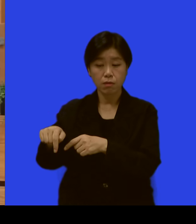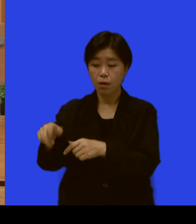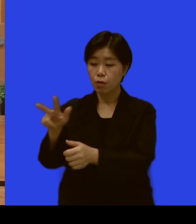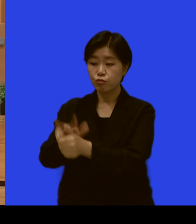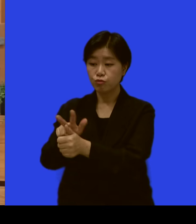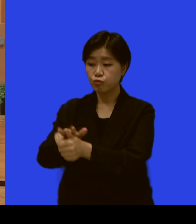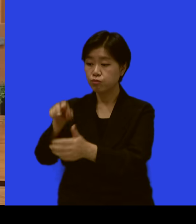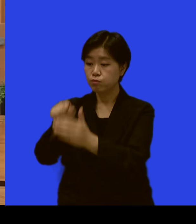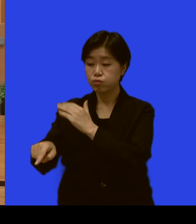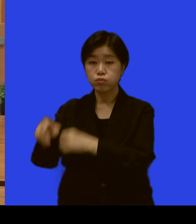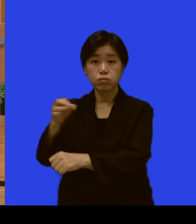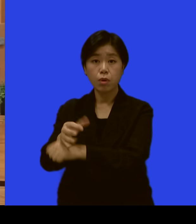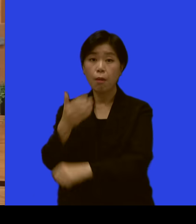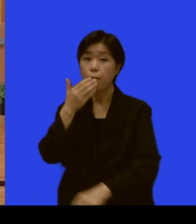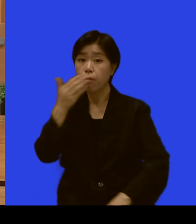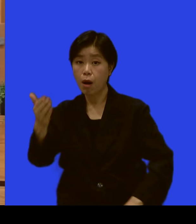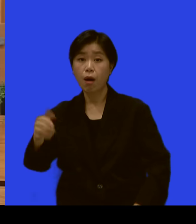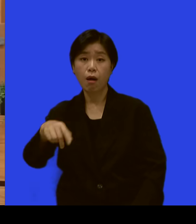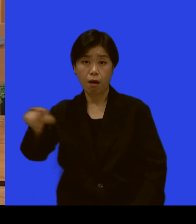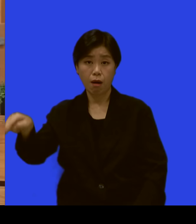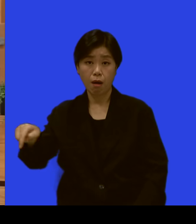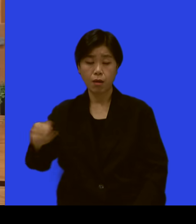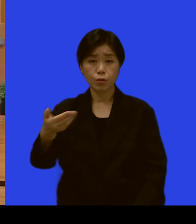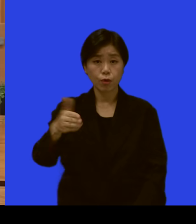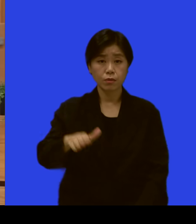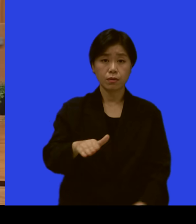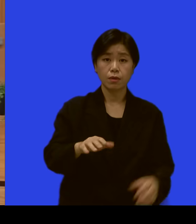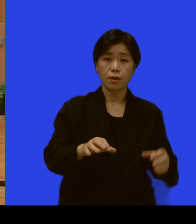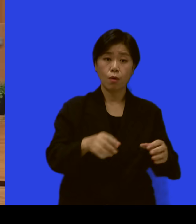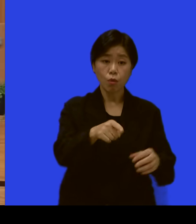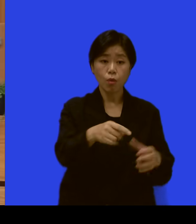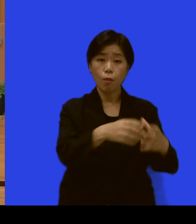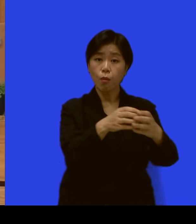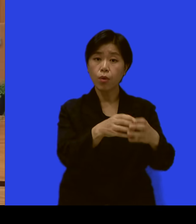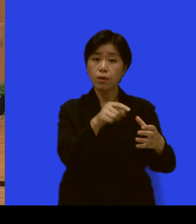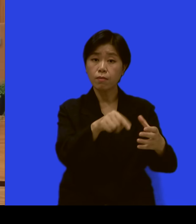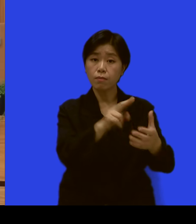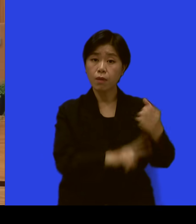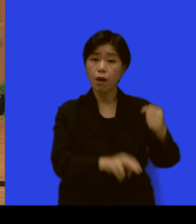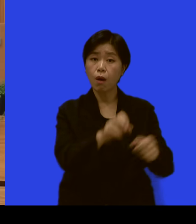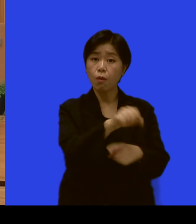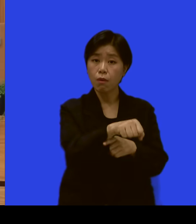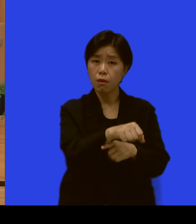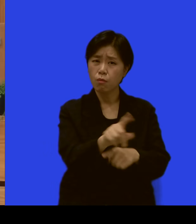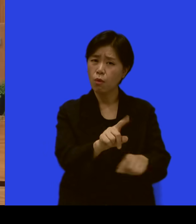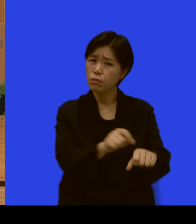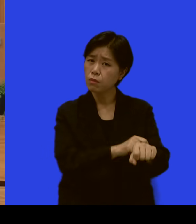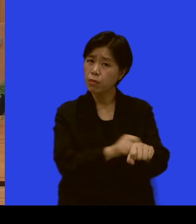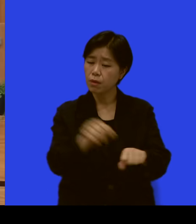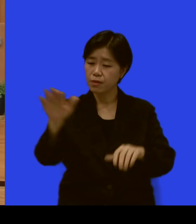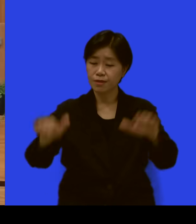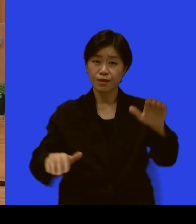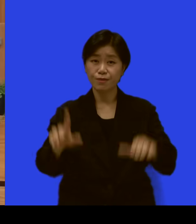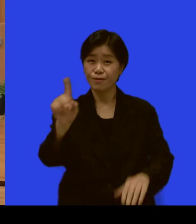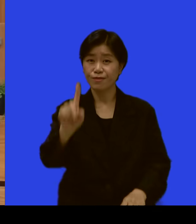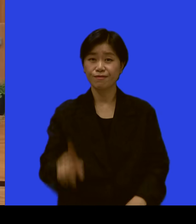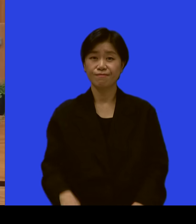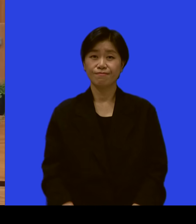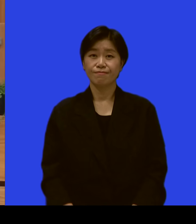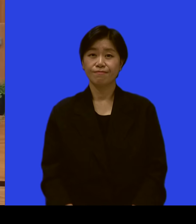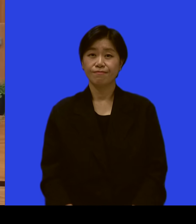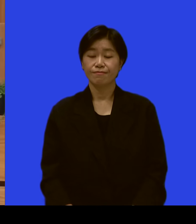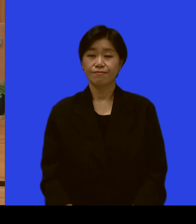이제 그런데도 마트에 과일이 있는데 이 시장 청년이라는 과일 가게는 뭔가 그래도 좀 차별화가 돼야 하잖아요,